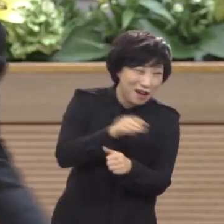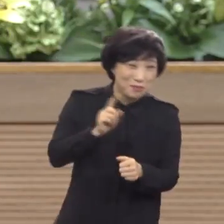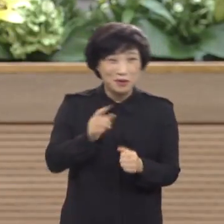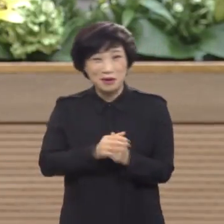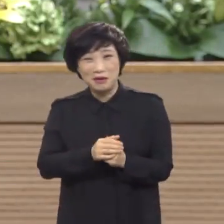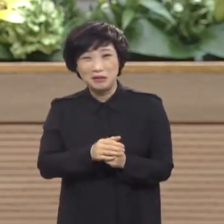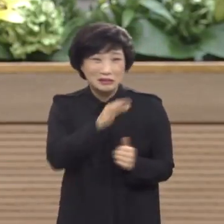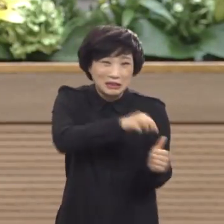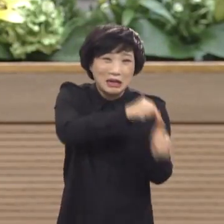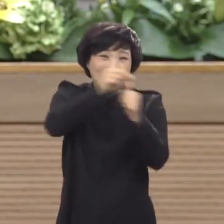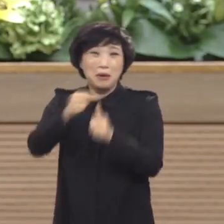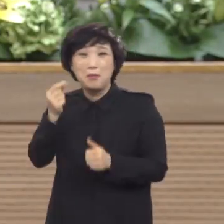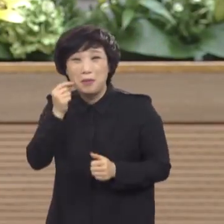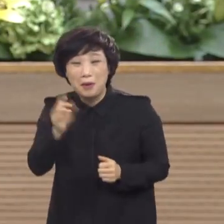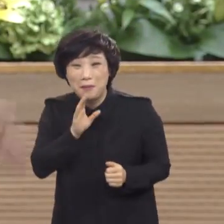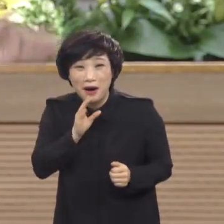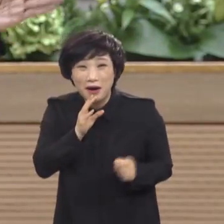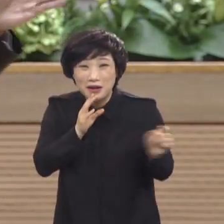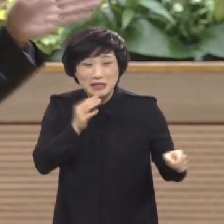백으로도 안 돼요,